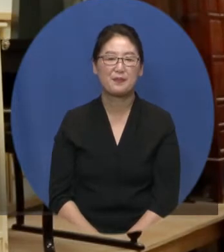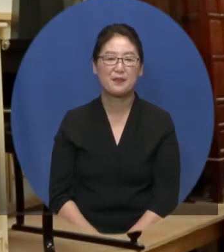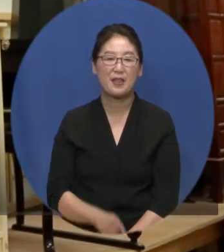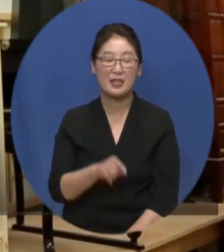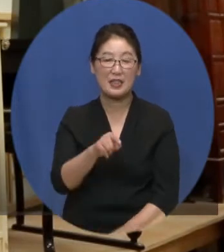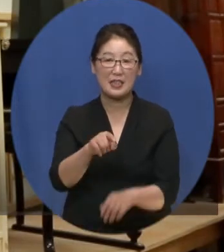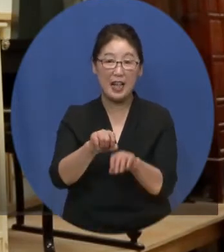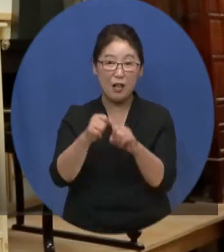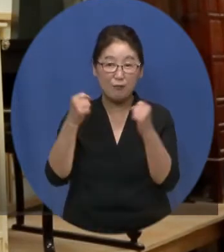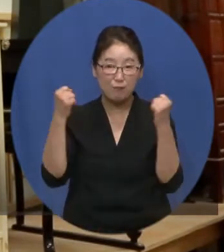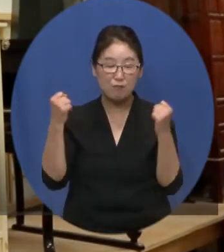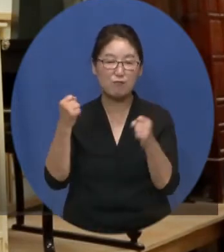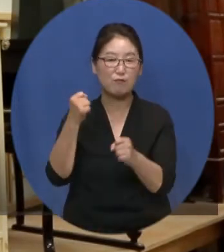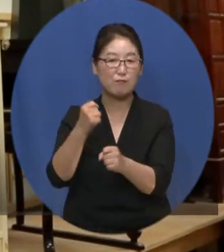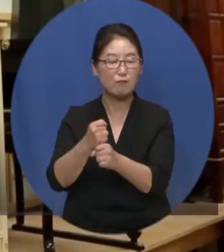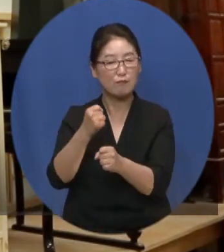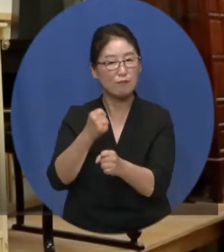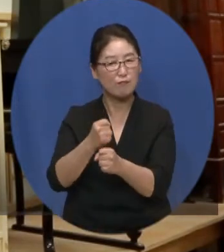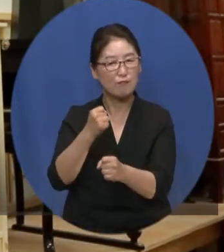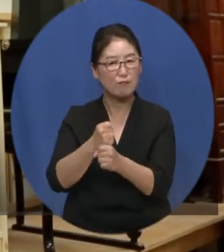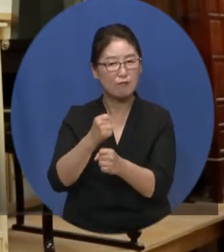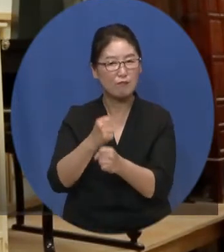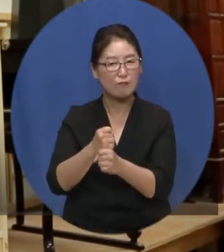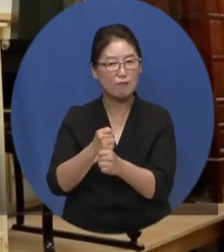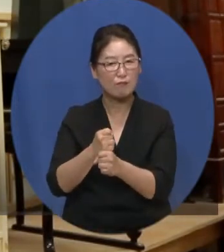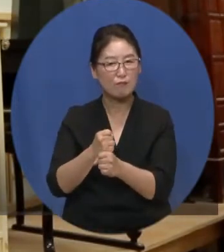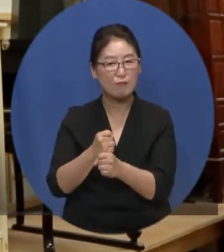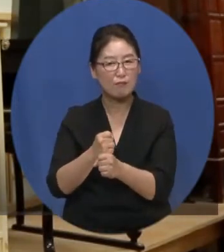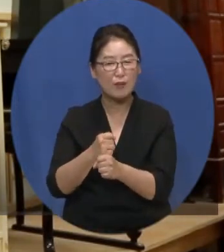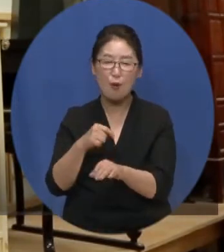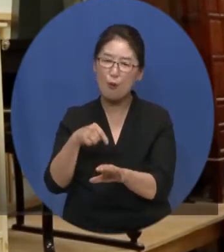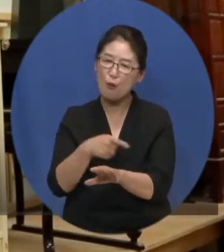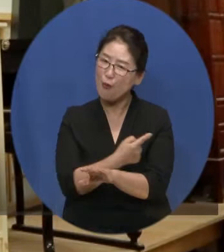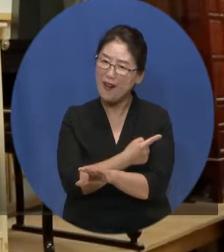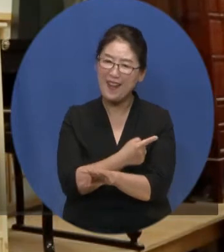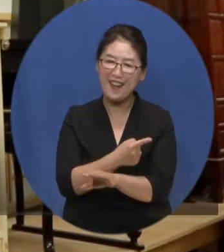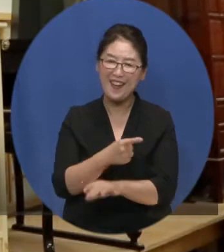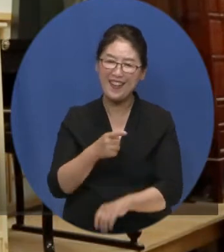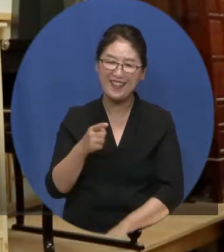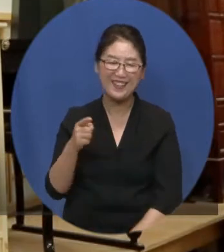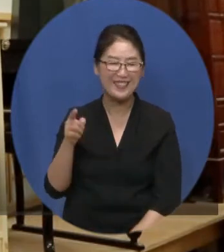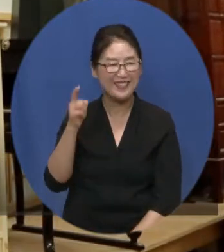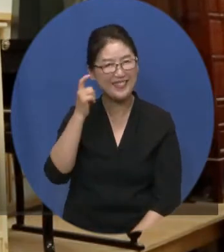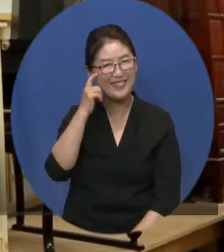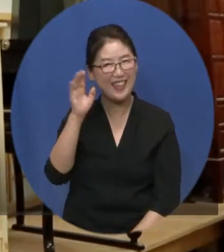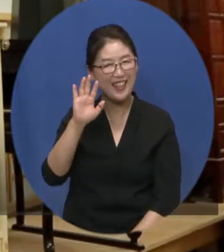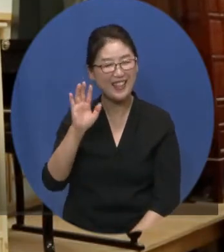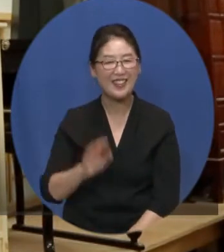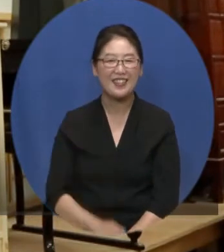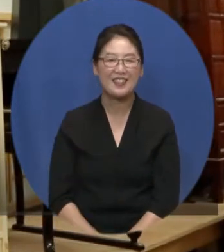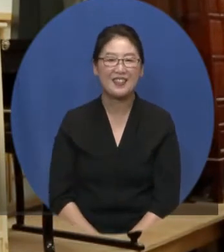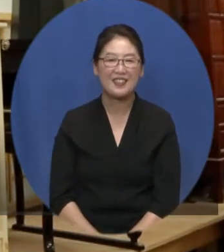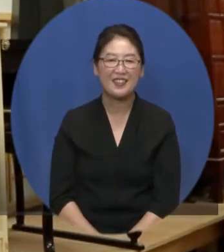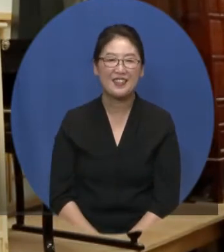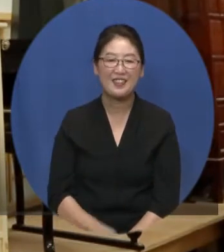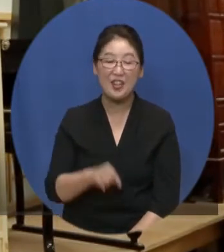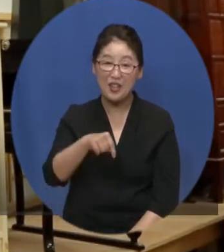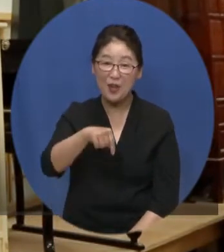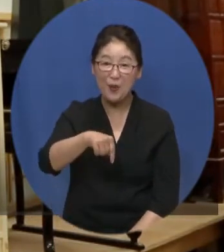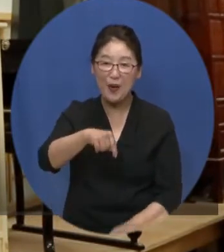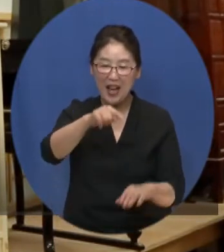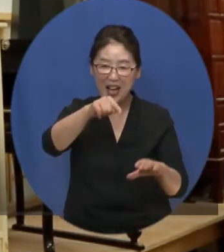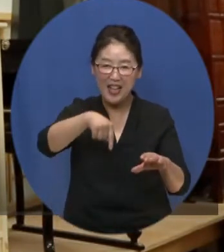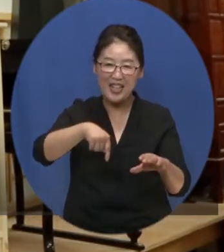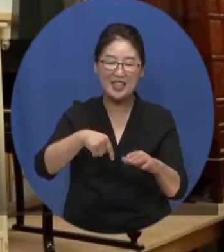가구 만드는 것은 뭐 다른거 고 생각해 본적도 없구요 그냥 여기 오면 항상 생각하는 것을